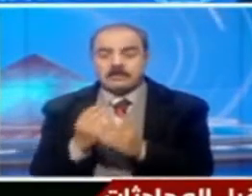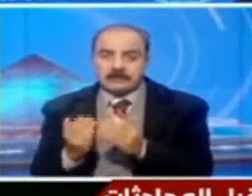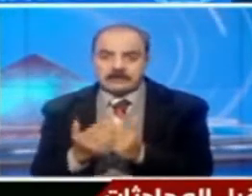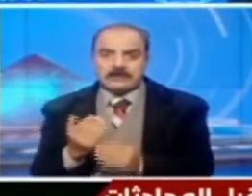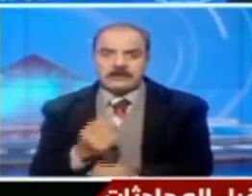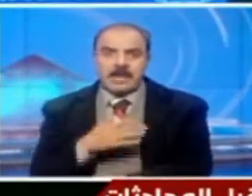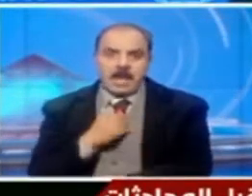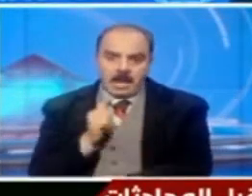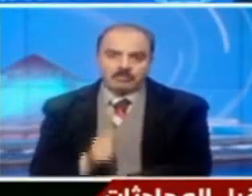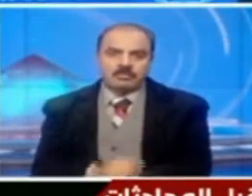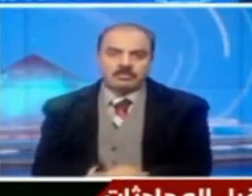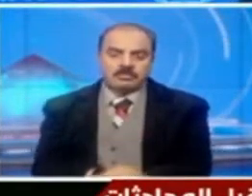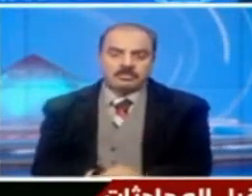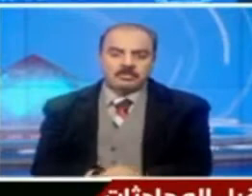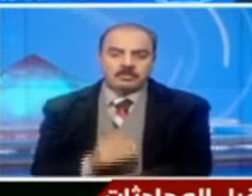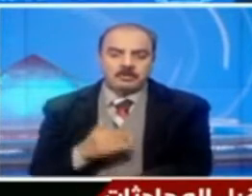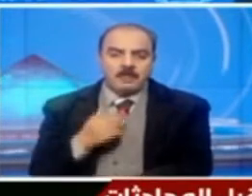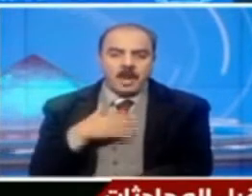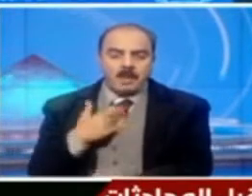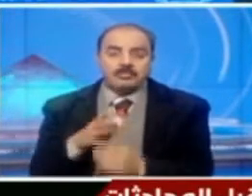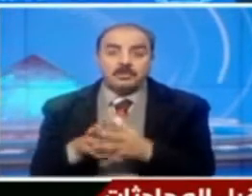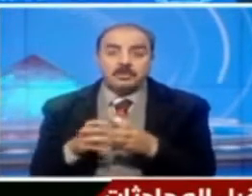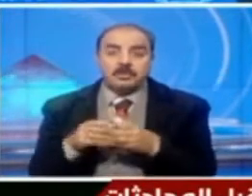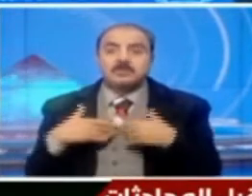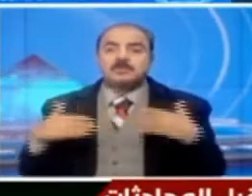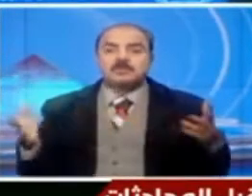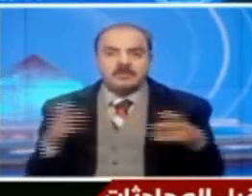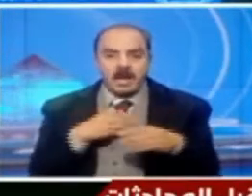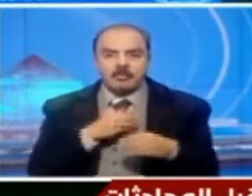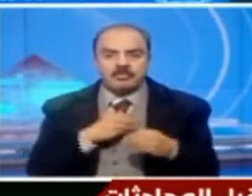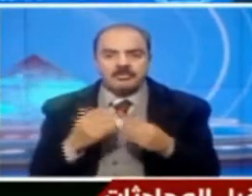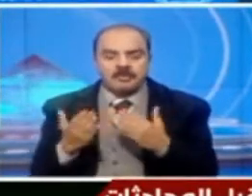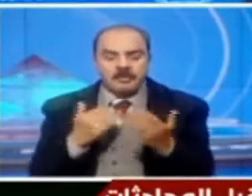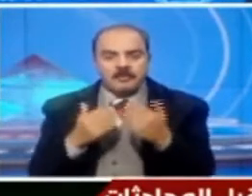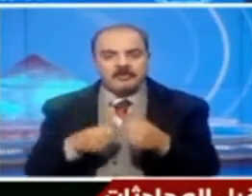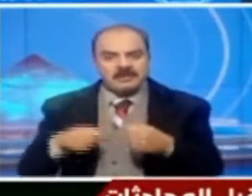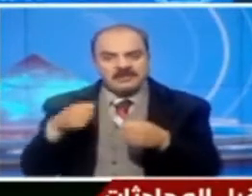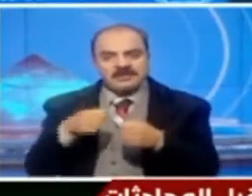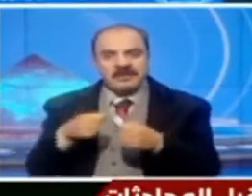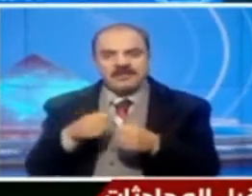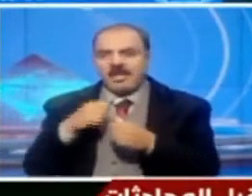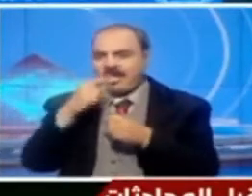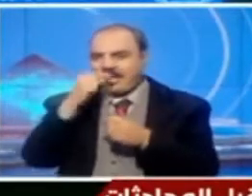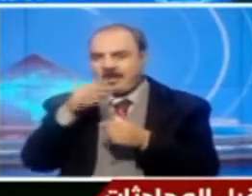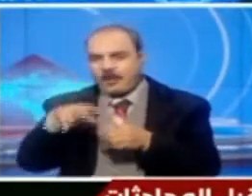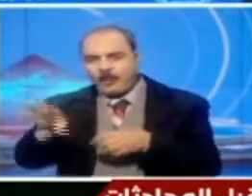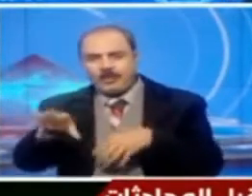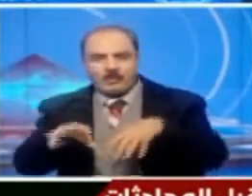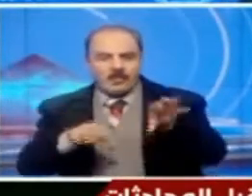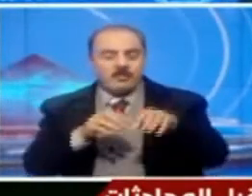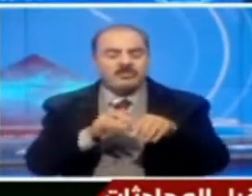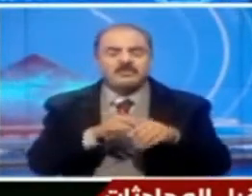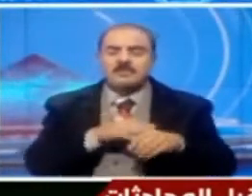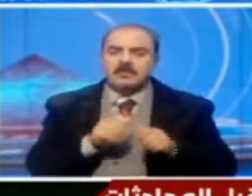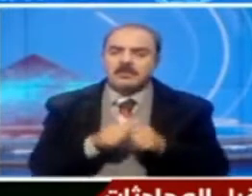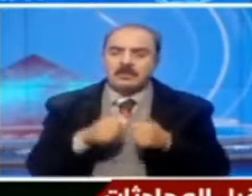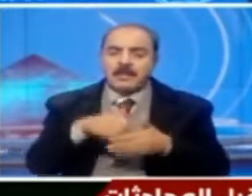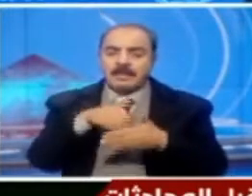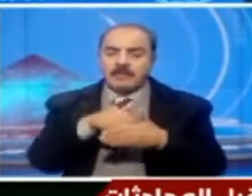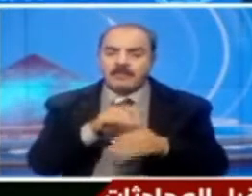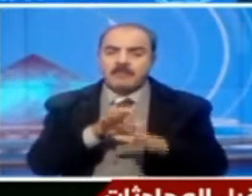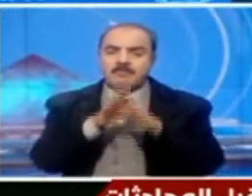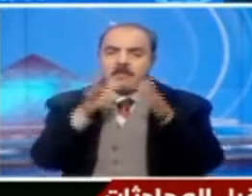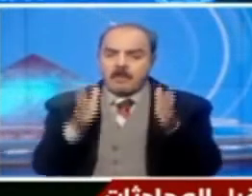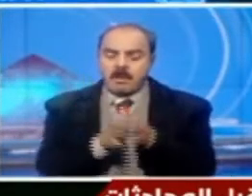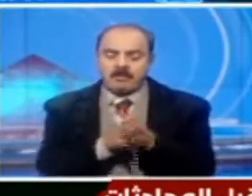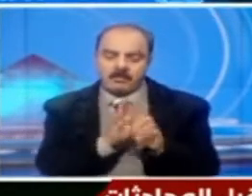واللي احنا هنحتاج منه في اعداد كبيره جدا عشان تشغيل وحدات الرعايه الاوليه اللي موجوده في نظام التامين الصحي